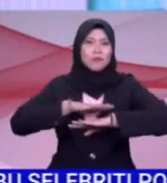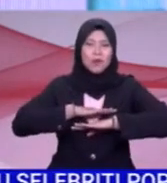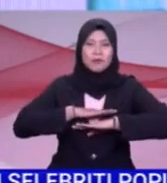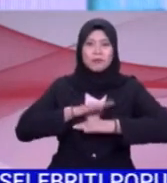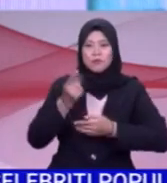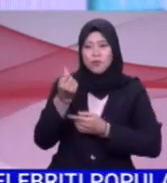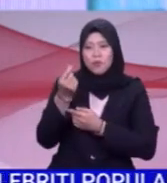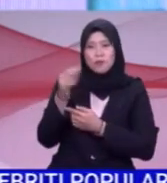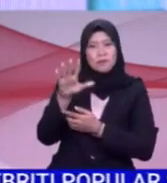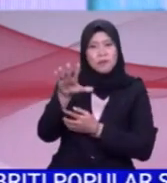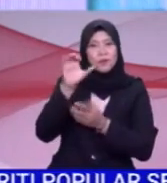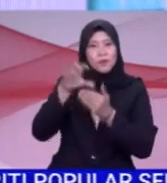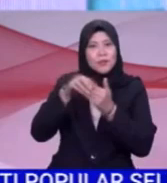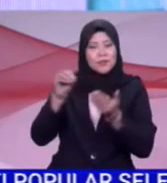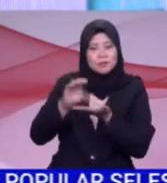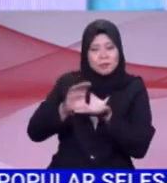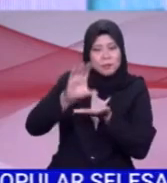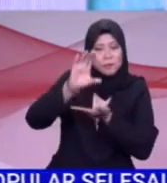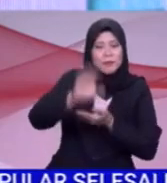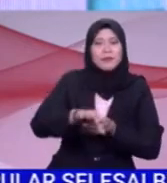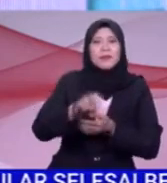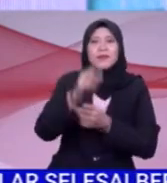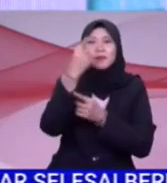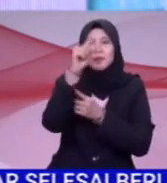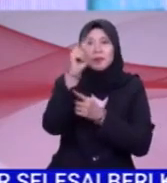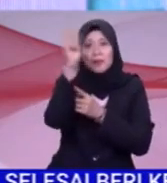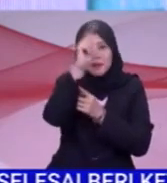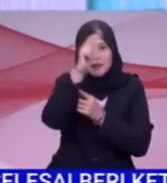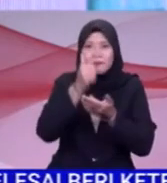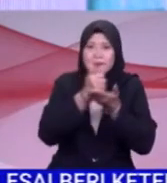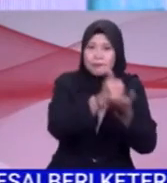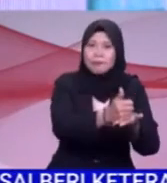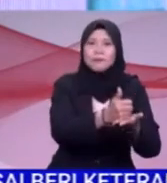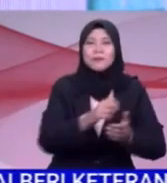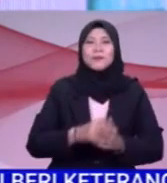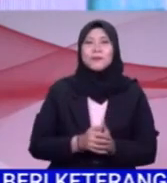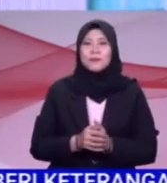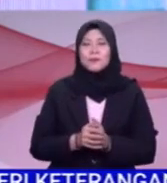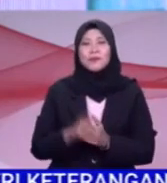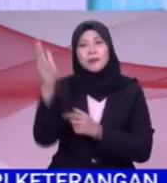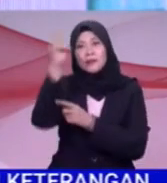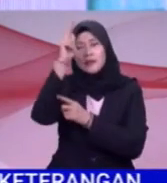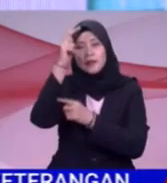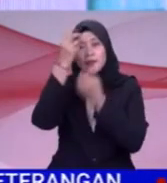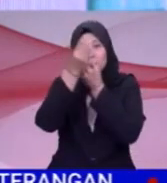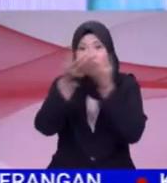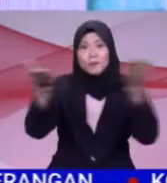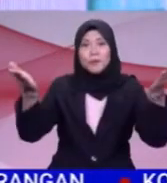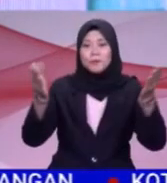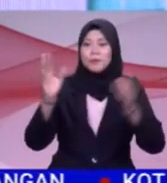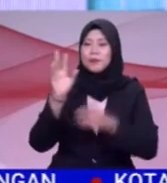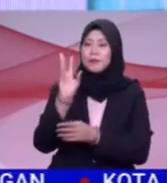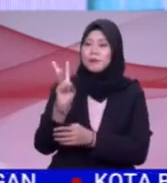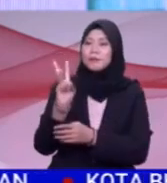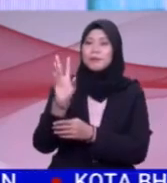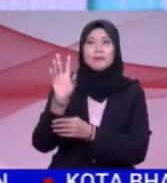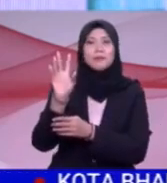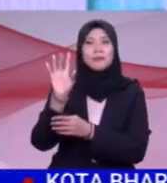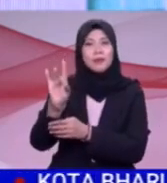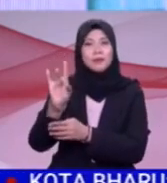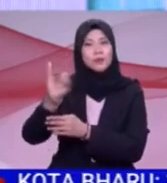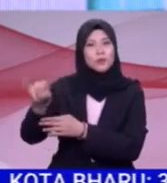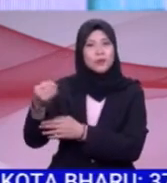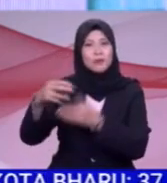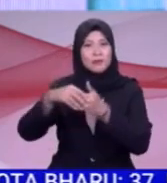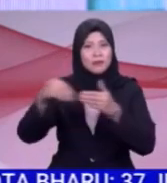one-off sebanyak RM500 kepada mereka. Kerajaan semalam mengumumkan peruntukan sehingga RM68 juta